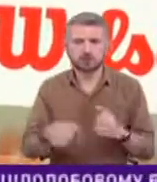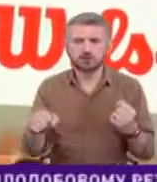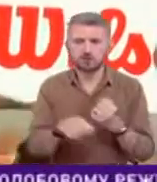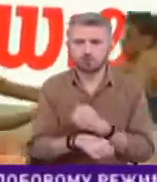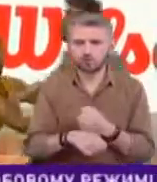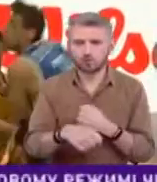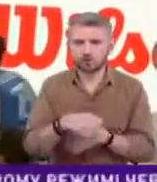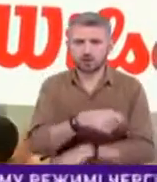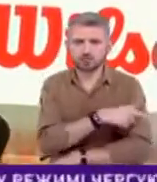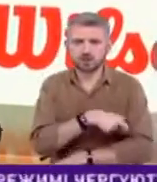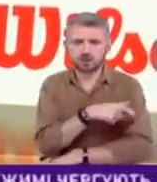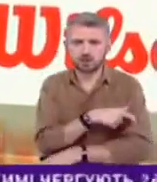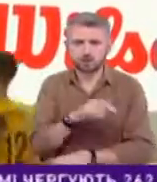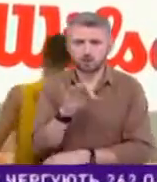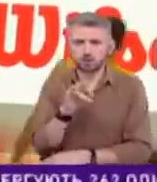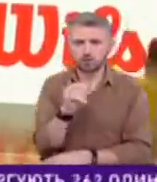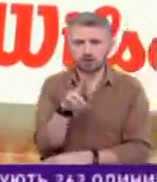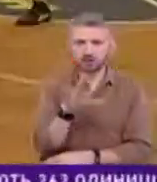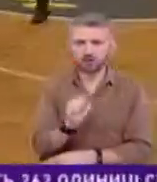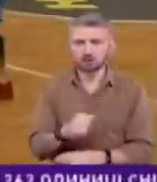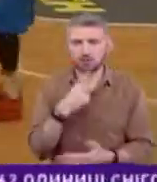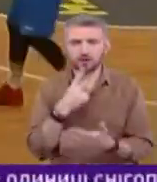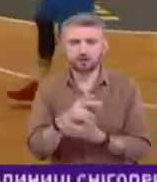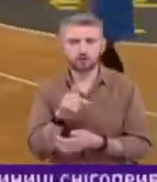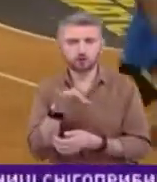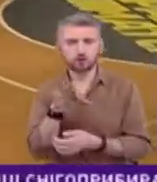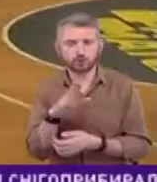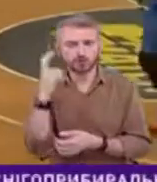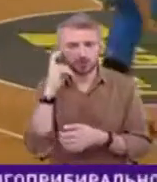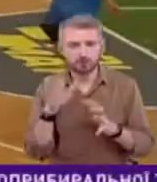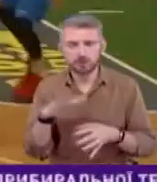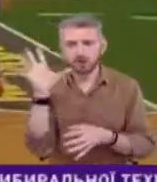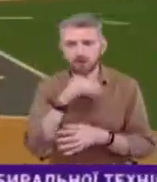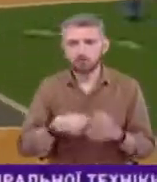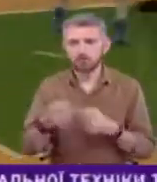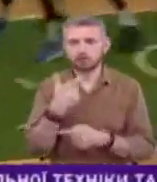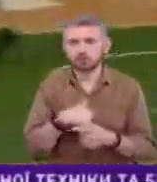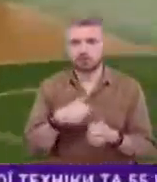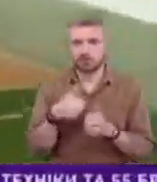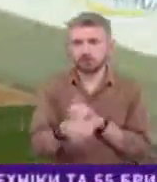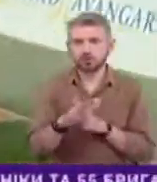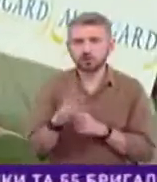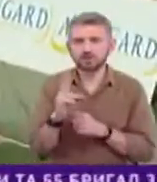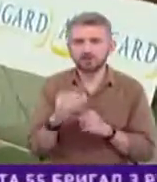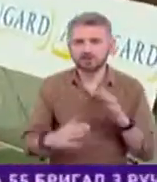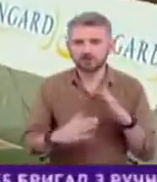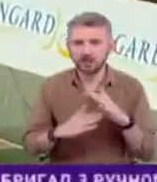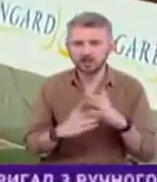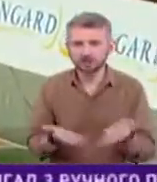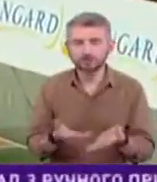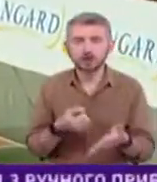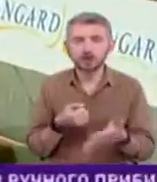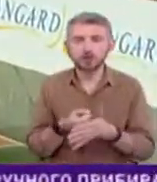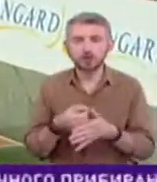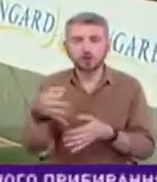капітана Онуфрієва проявив Зотов. «Київбаскету» вдалося повернути собі перевагу лише у третій чверті. До